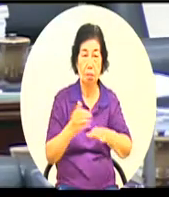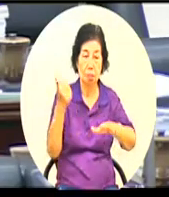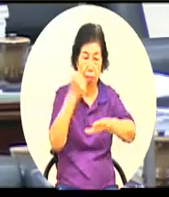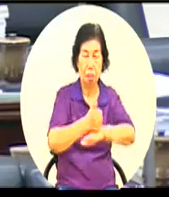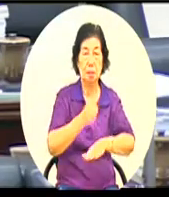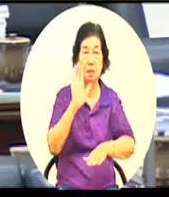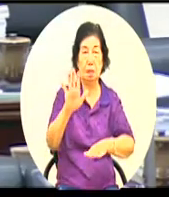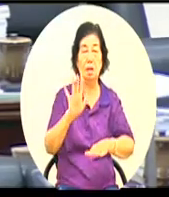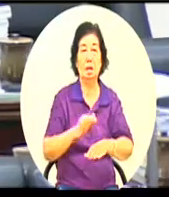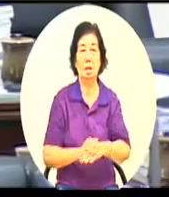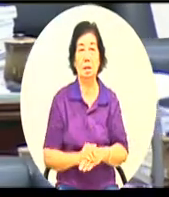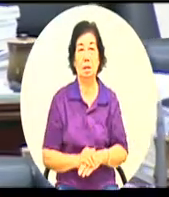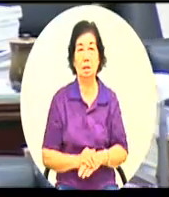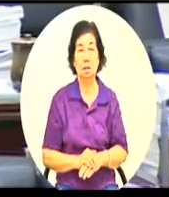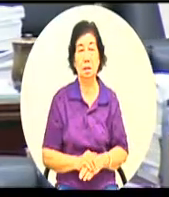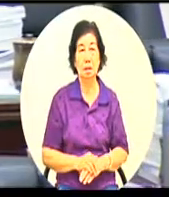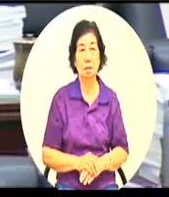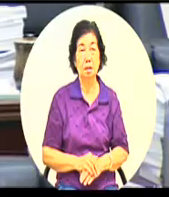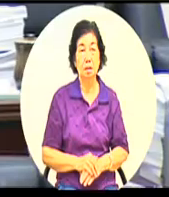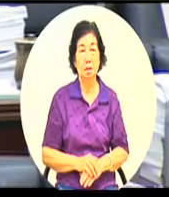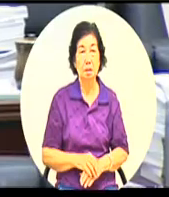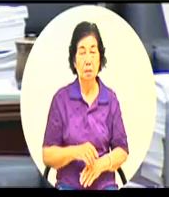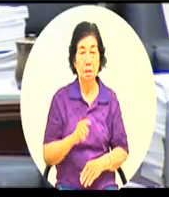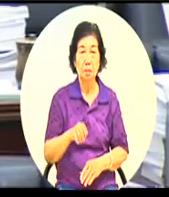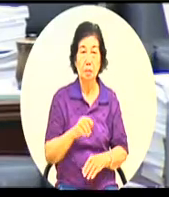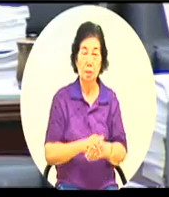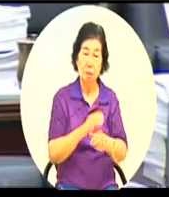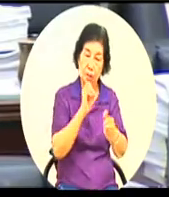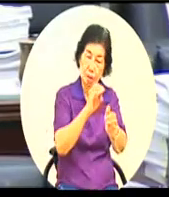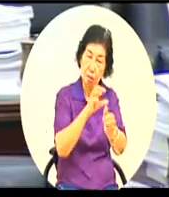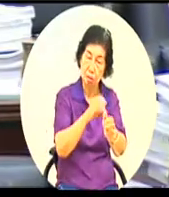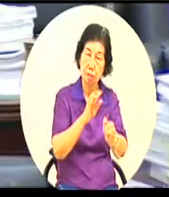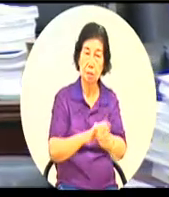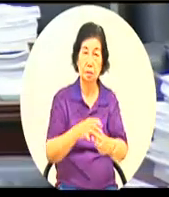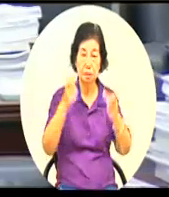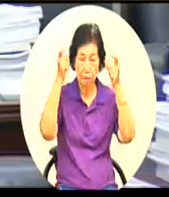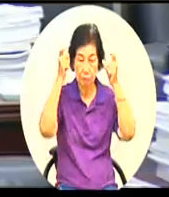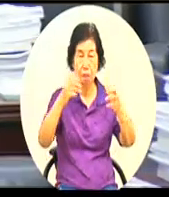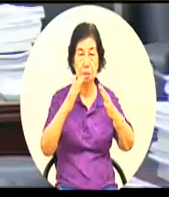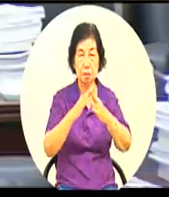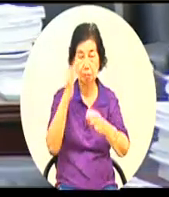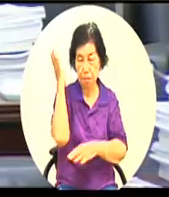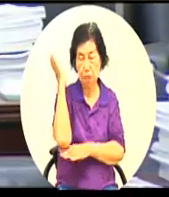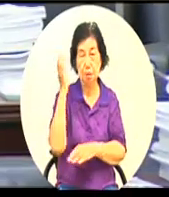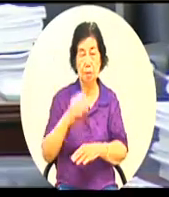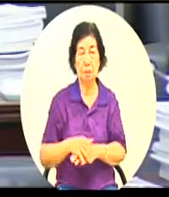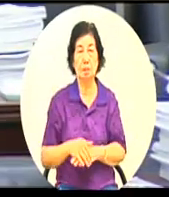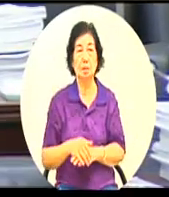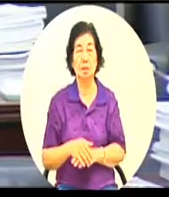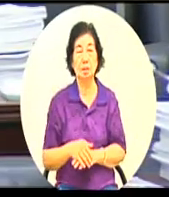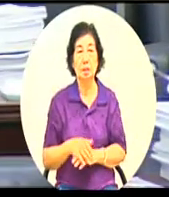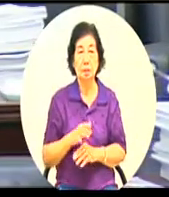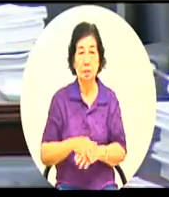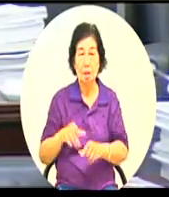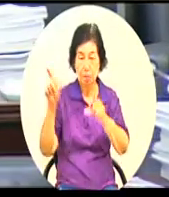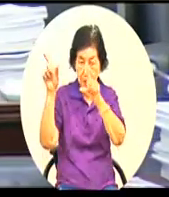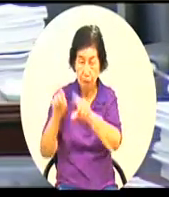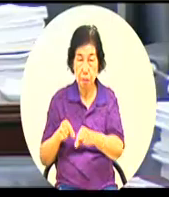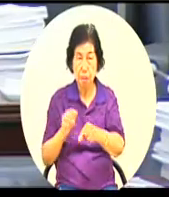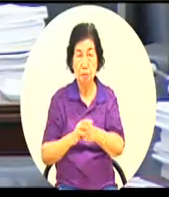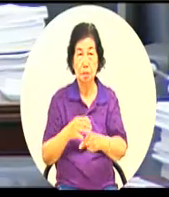我敢含你，我敢含你，含你小输啦！那即摆高雄市市政府，那伊投票你就对啦，